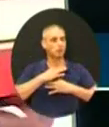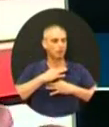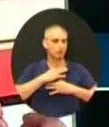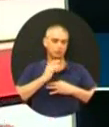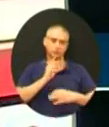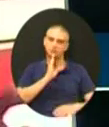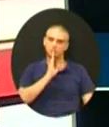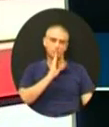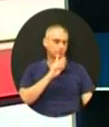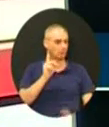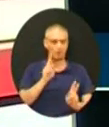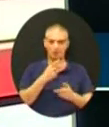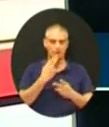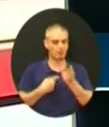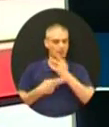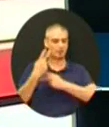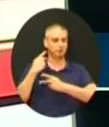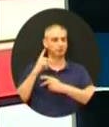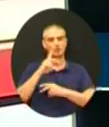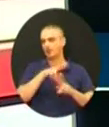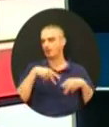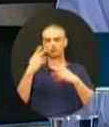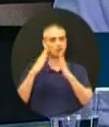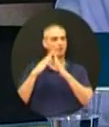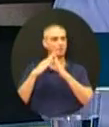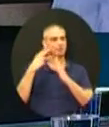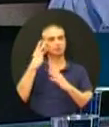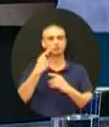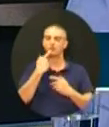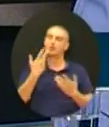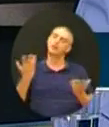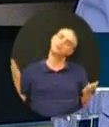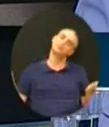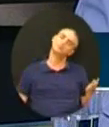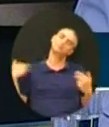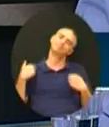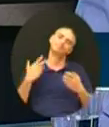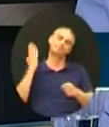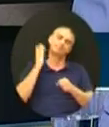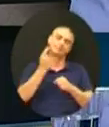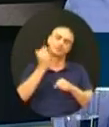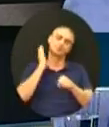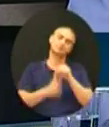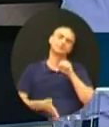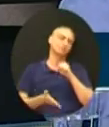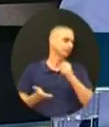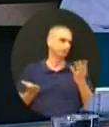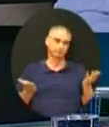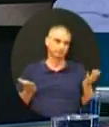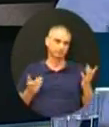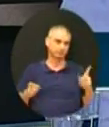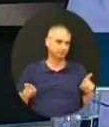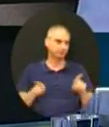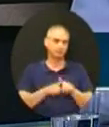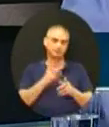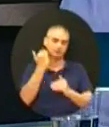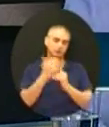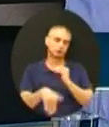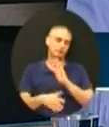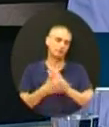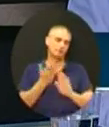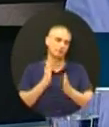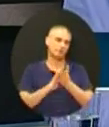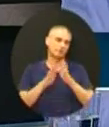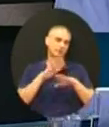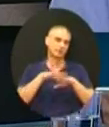יש פה בעייתיות, הוא לא יכול לחזור חזרה הביתה מוושינגטון ולומר רבותיי אני חותך את החבל הזה, זה באותו רגע סיום